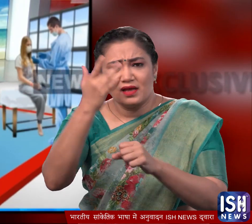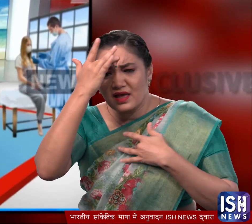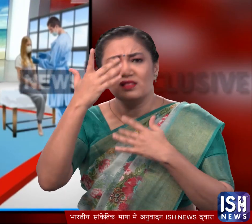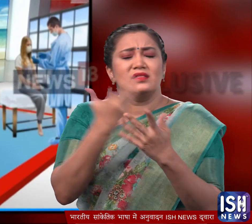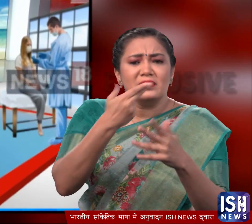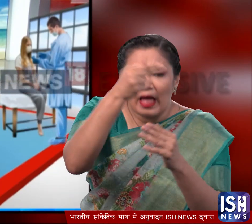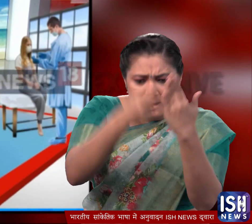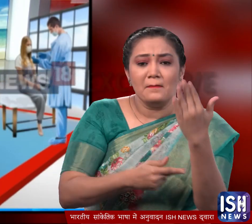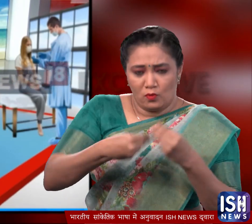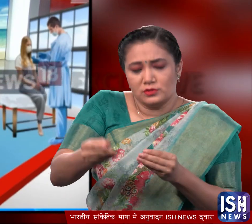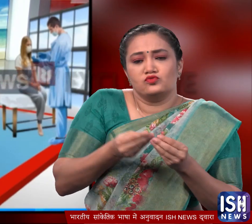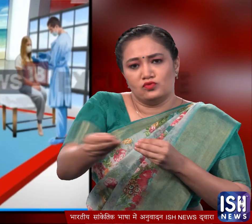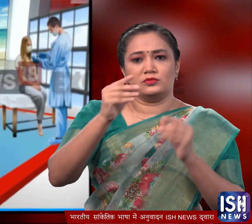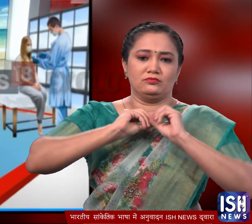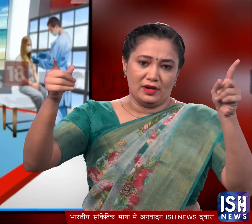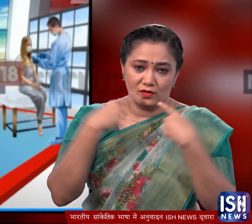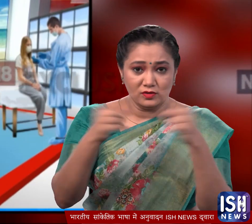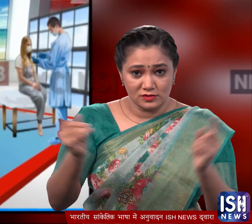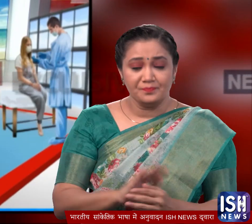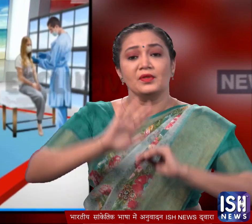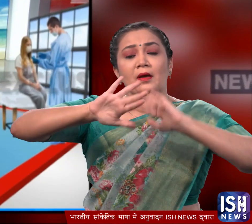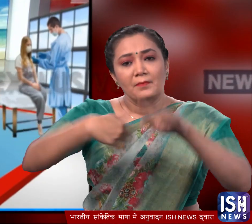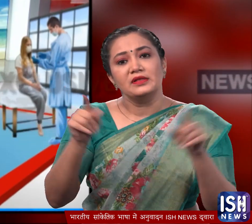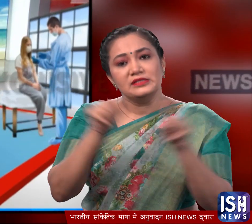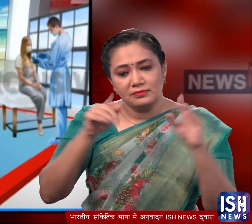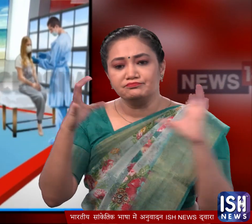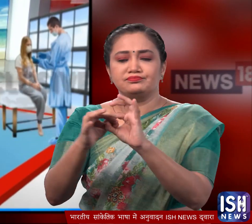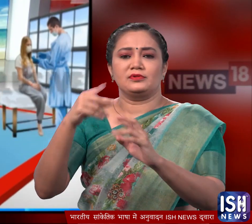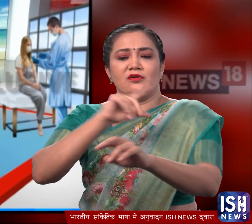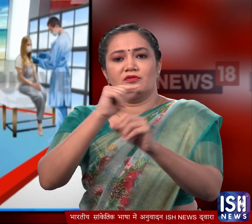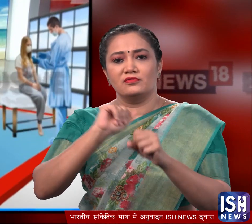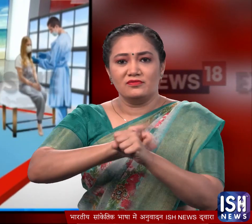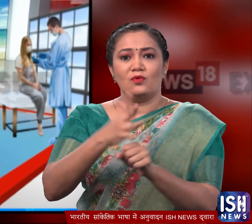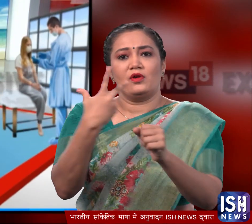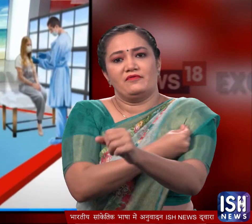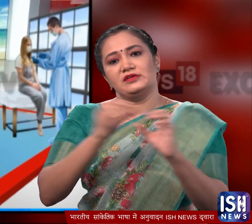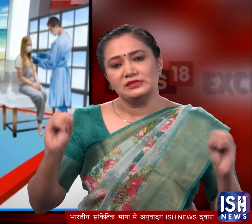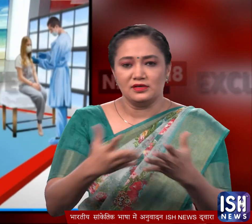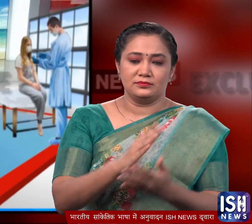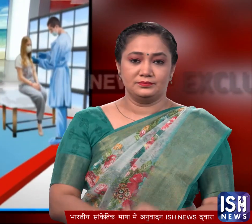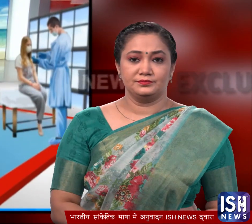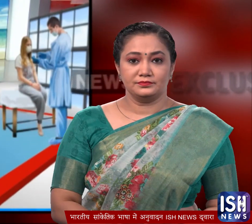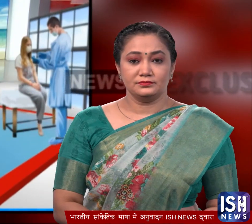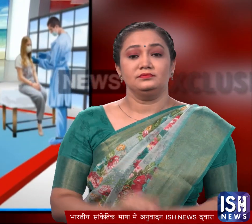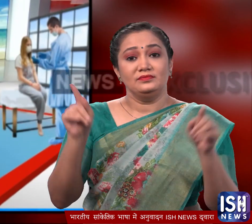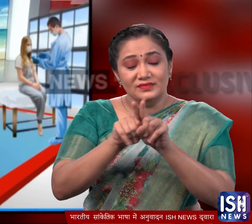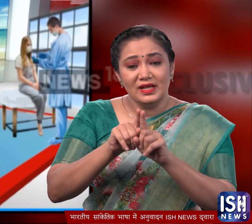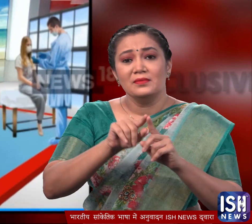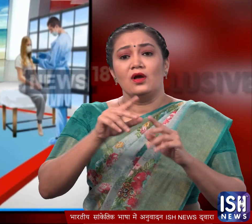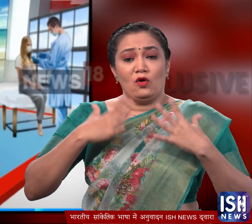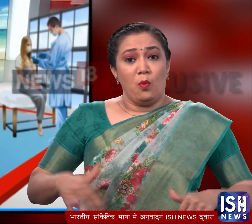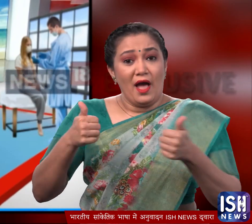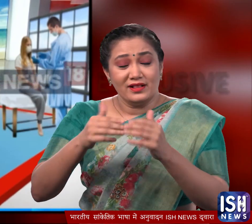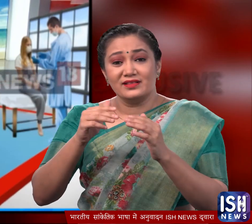उसकी एक लिस्ट भी जल्द जारी की जाएगी और फिर इन बच्चों को इसी आधार पर टीका लगाना शुरू कर दिया जाएगा, जबकि इसी कैटेगरी